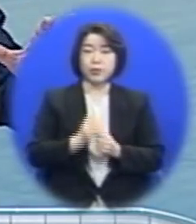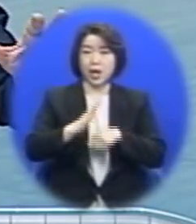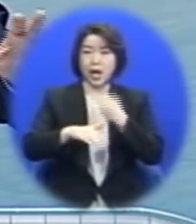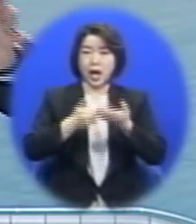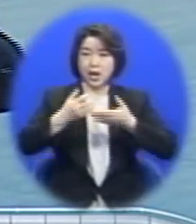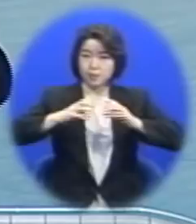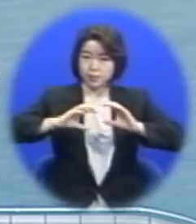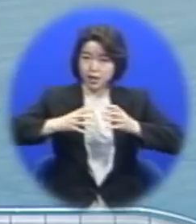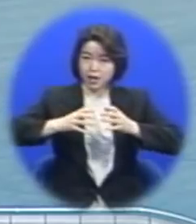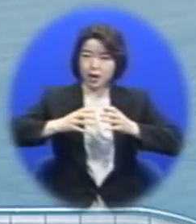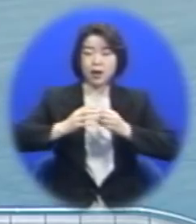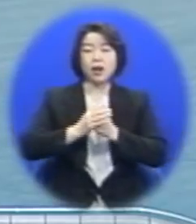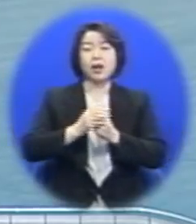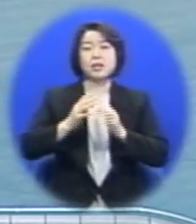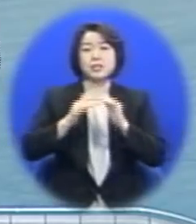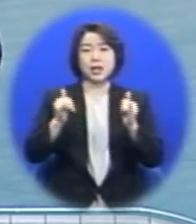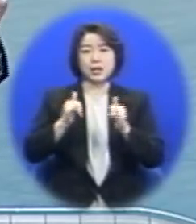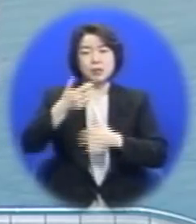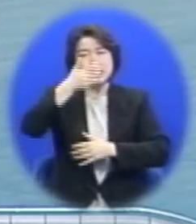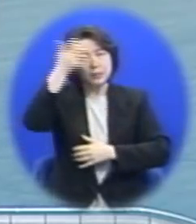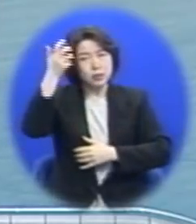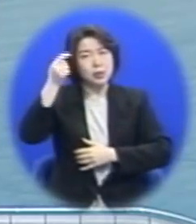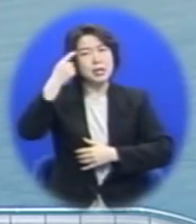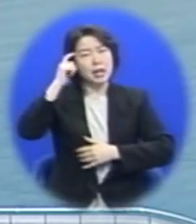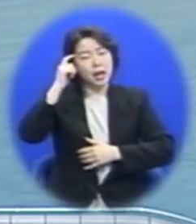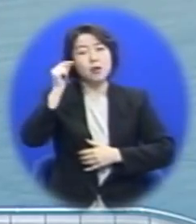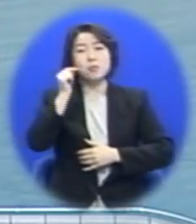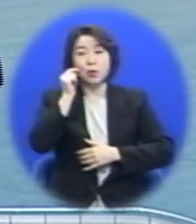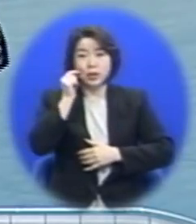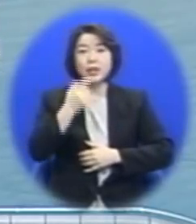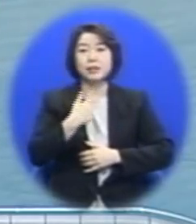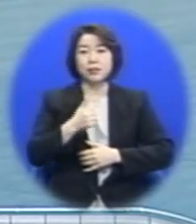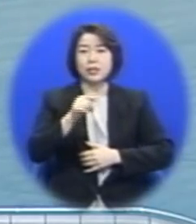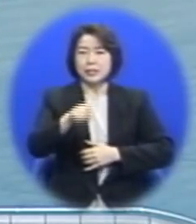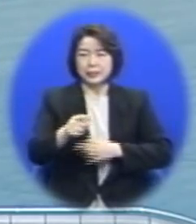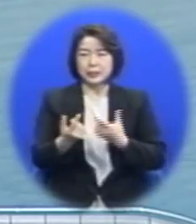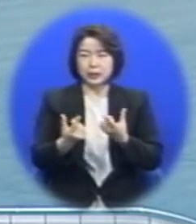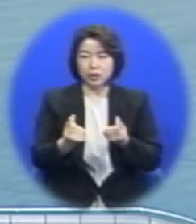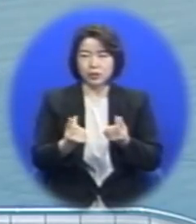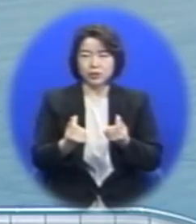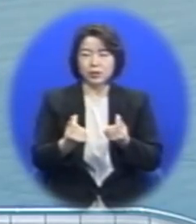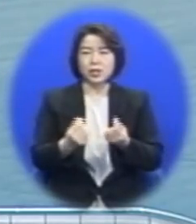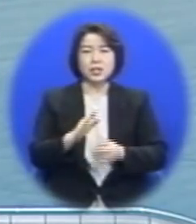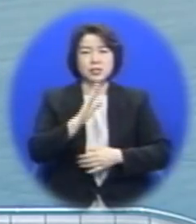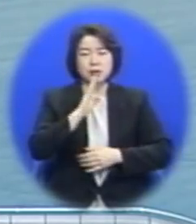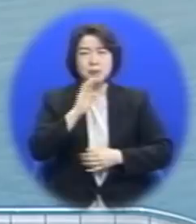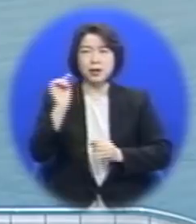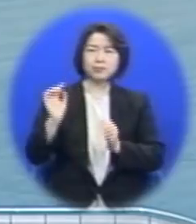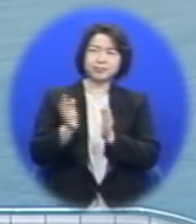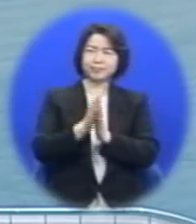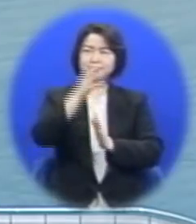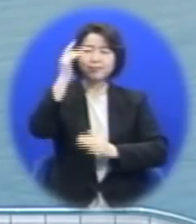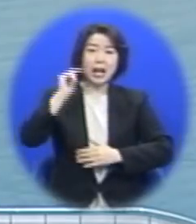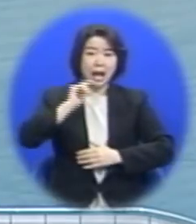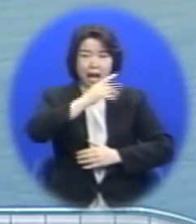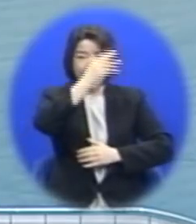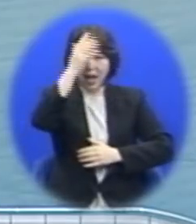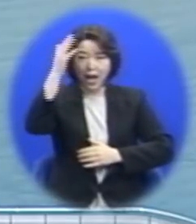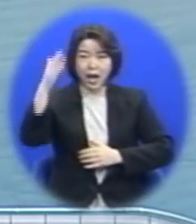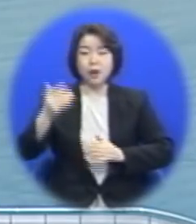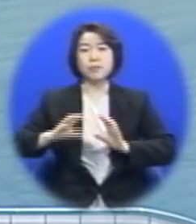하나님의 나라는 사람들이 꿈꾸지도 상상도 못했던 그런 정말 찬란하고 아름다운